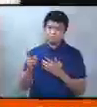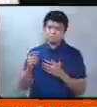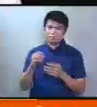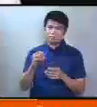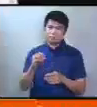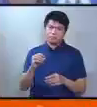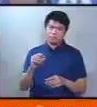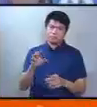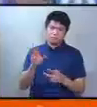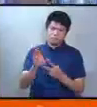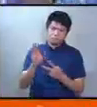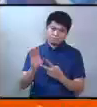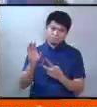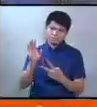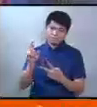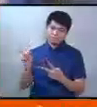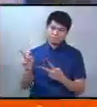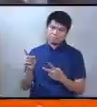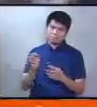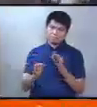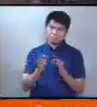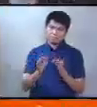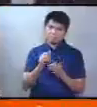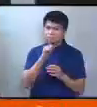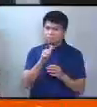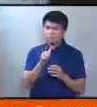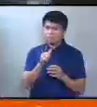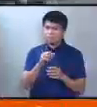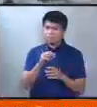to attend. Because if it's not your topic there,